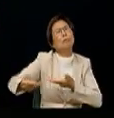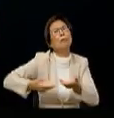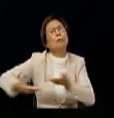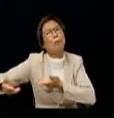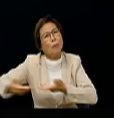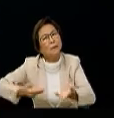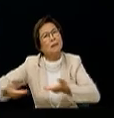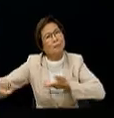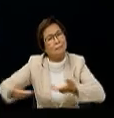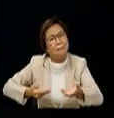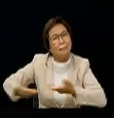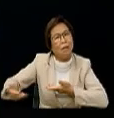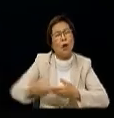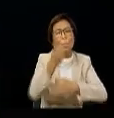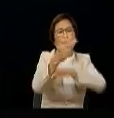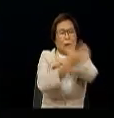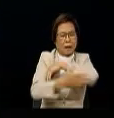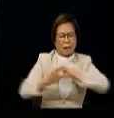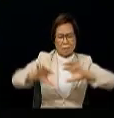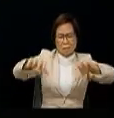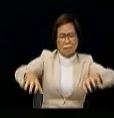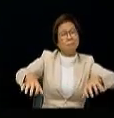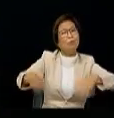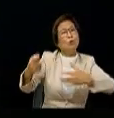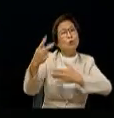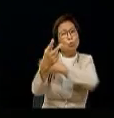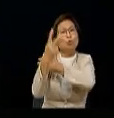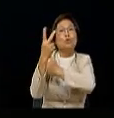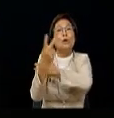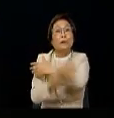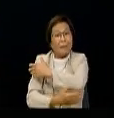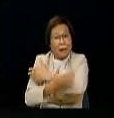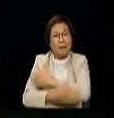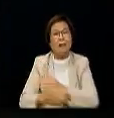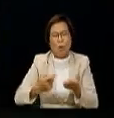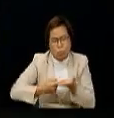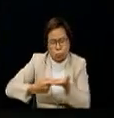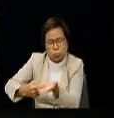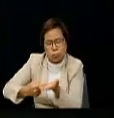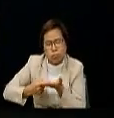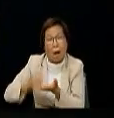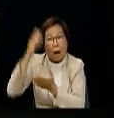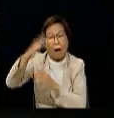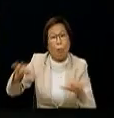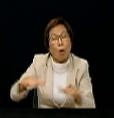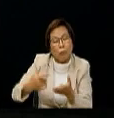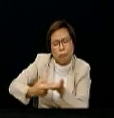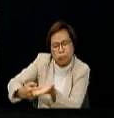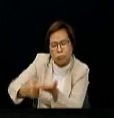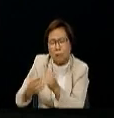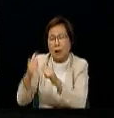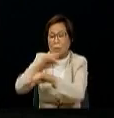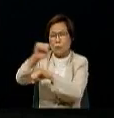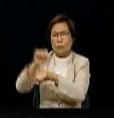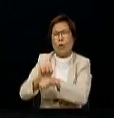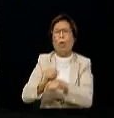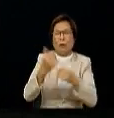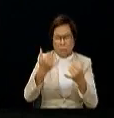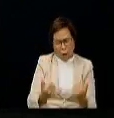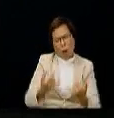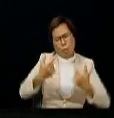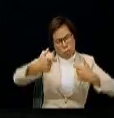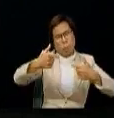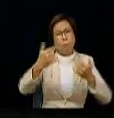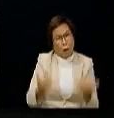antara dua negara soalnya jadinya rundingan seterusnya akan dijalankan dengan Singapura kondisinya sedang